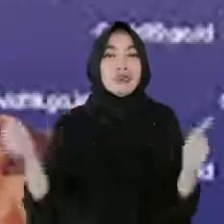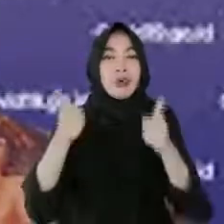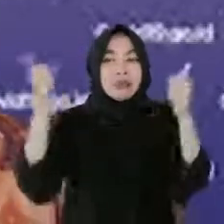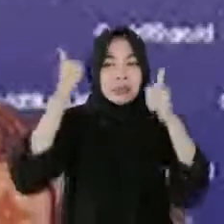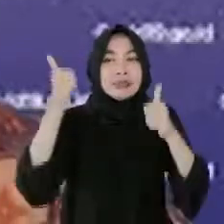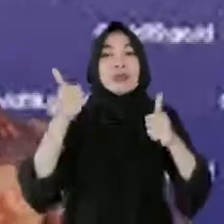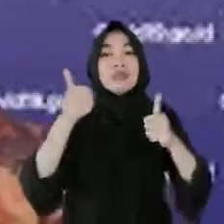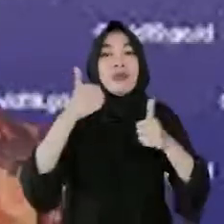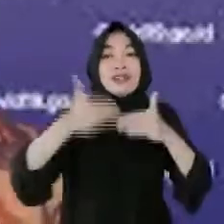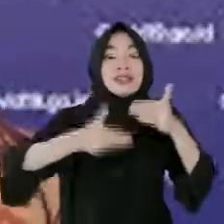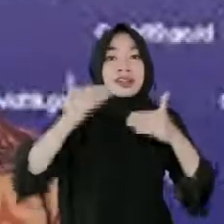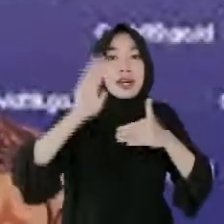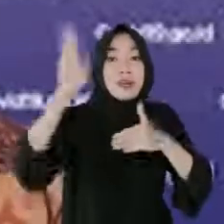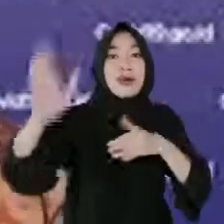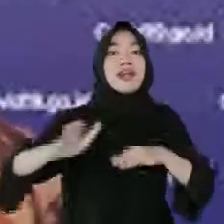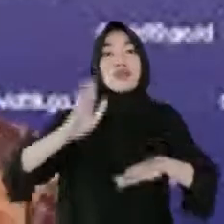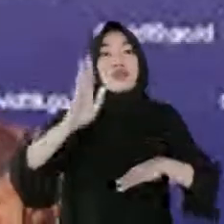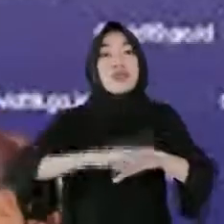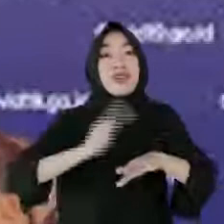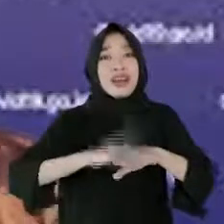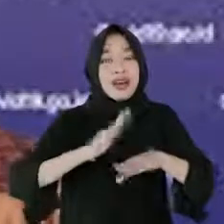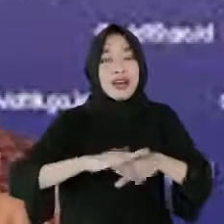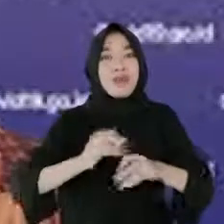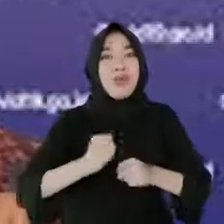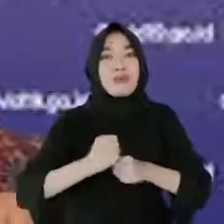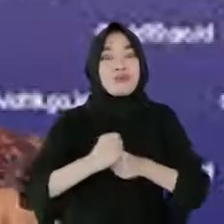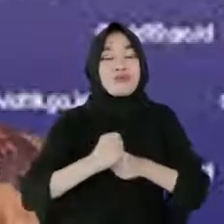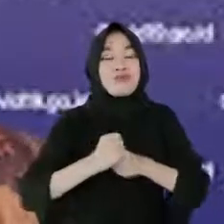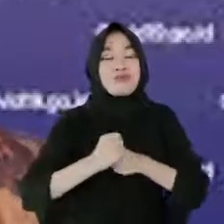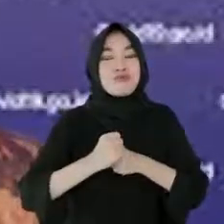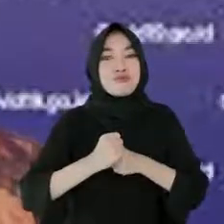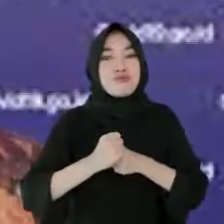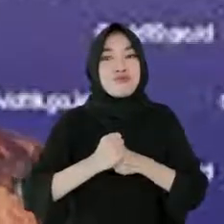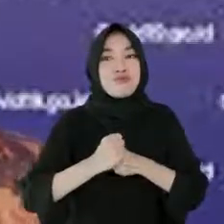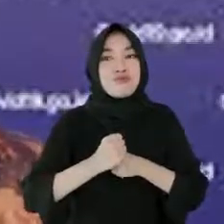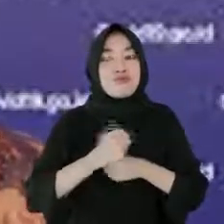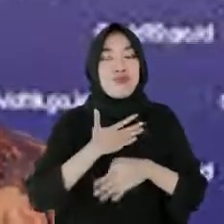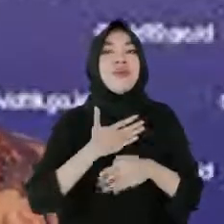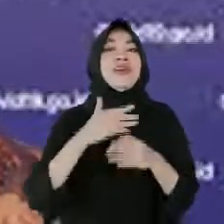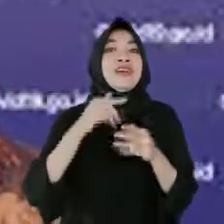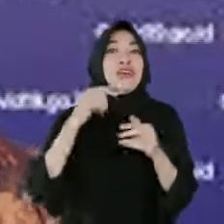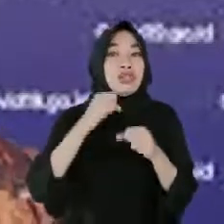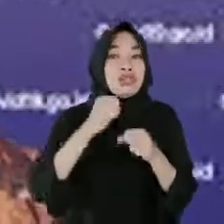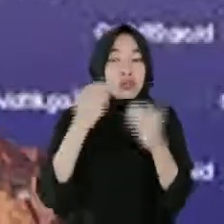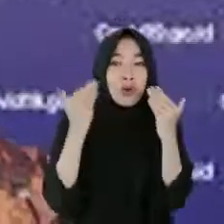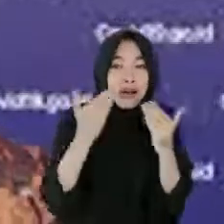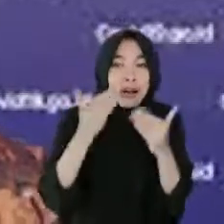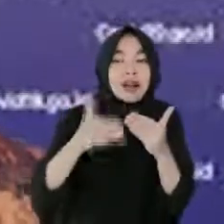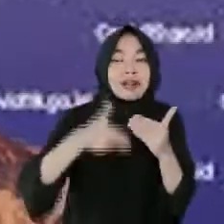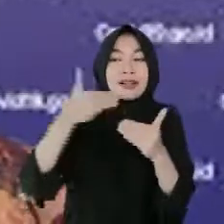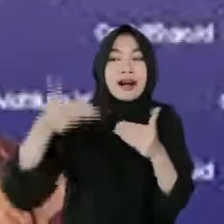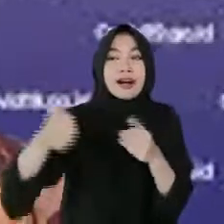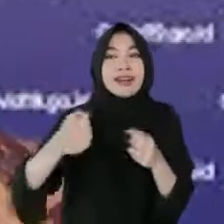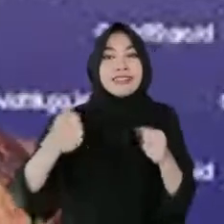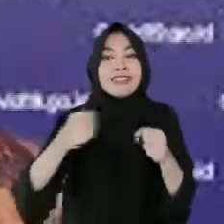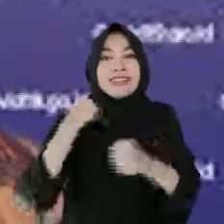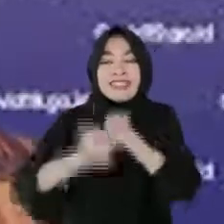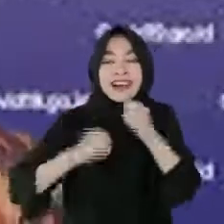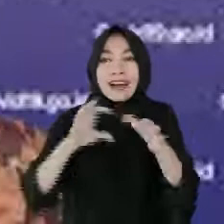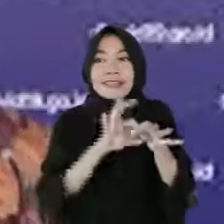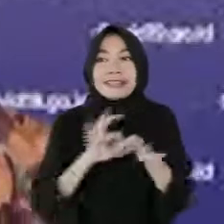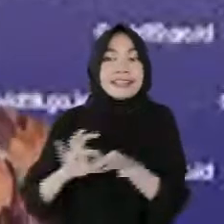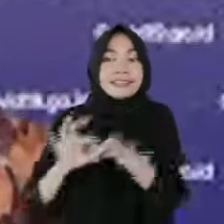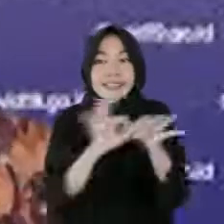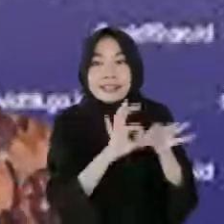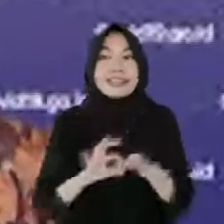kita bersama artinya tindakan harus juga diikuti dengan doa dan tindakan ini harus tindakan bersama-sama